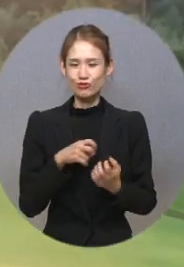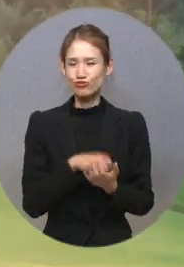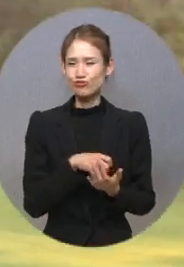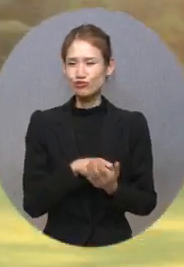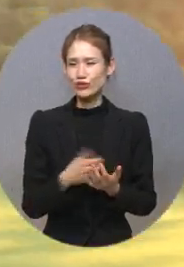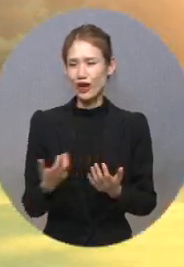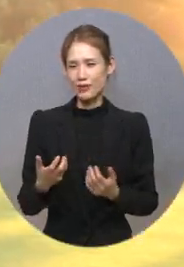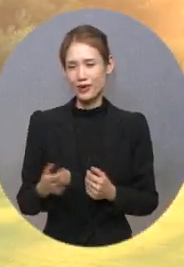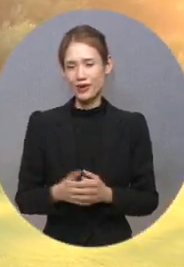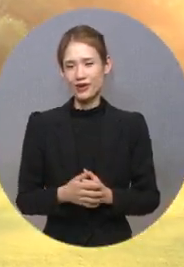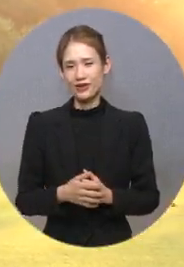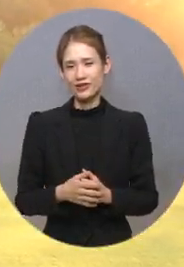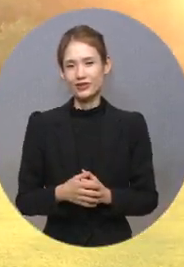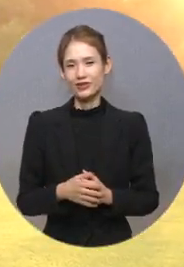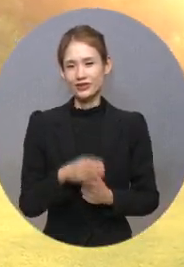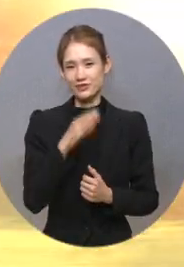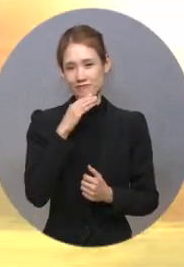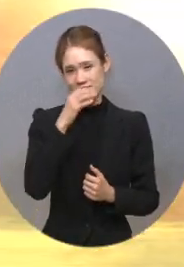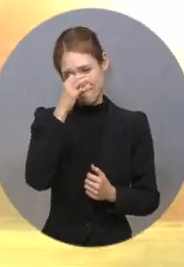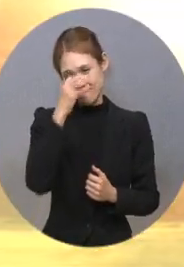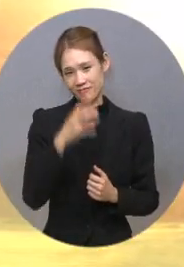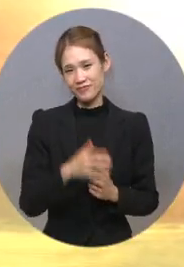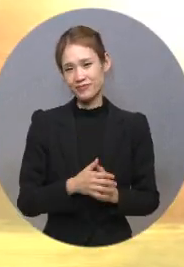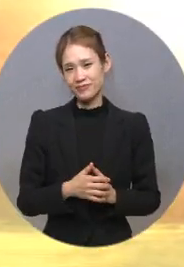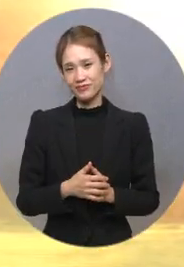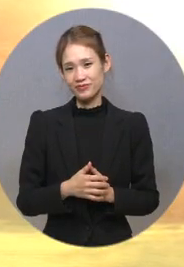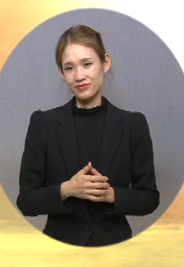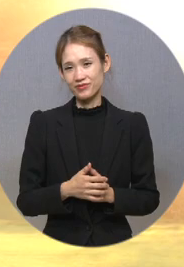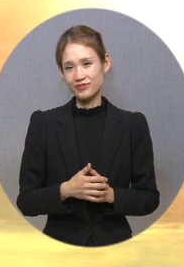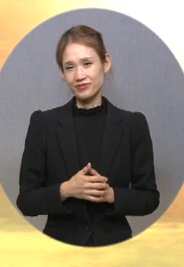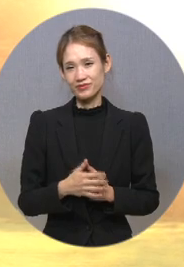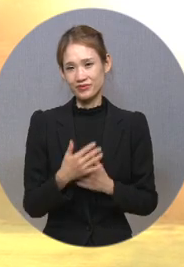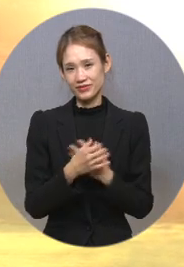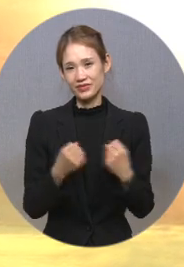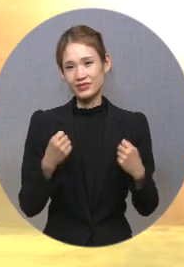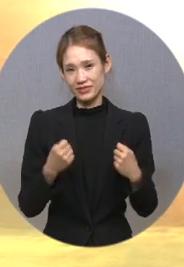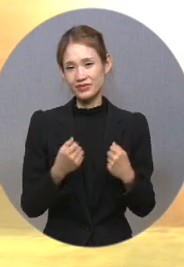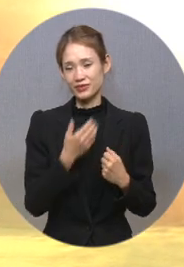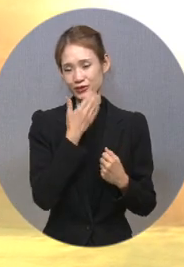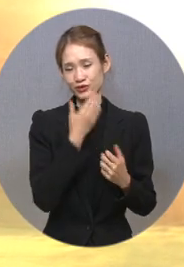진짜 미안했다. 아 오빠의 체력을 아껴주는 게 우리한테 도움이. 아